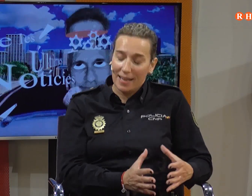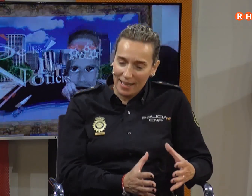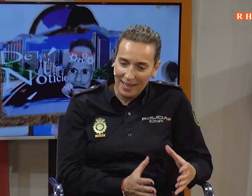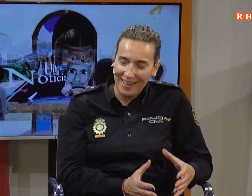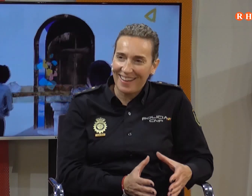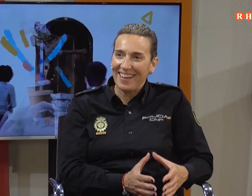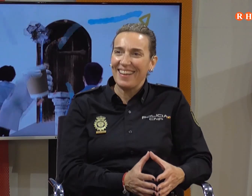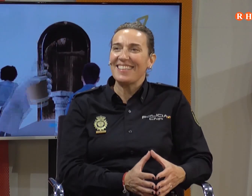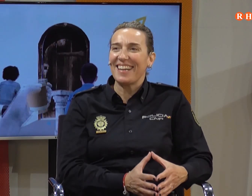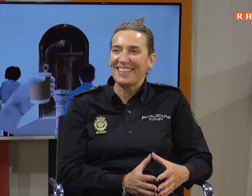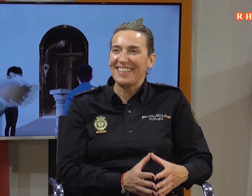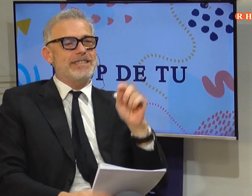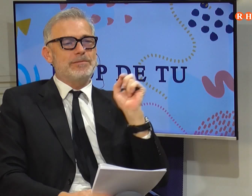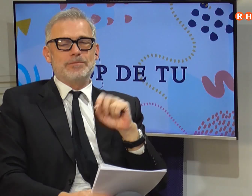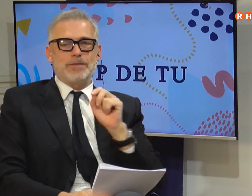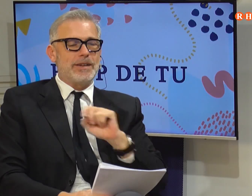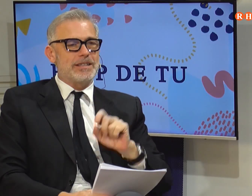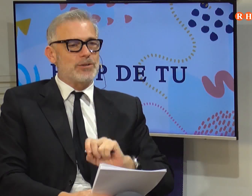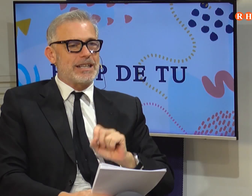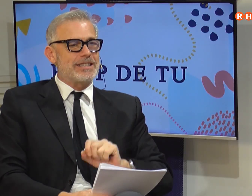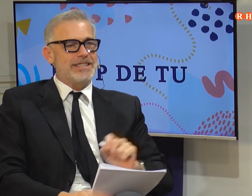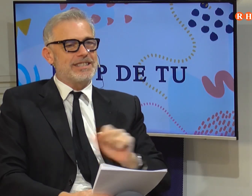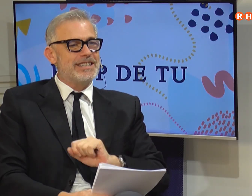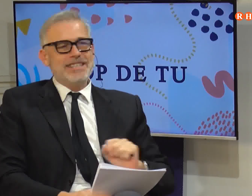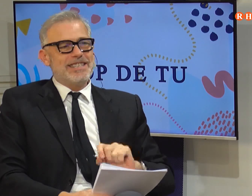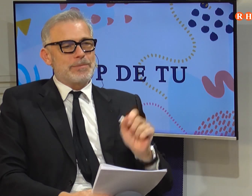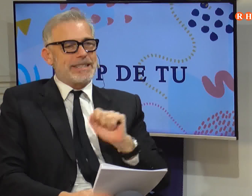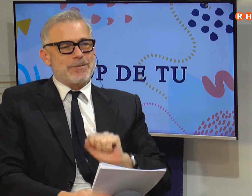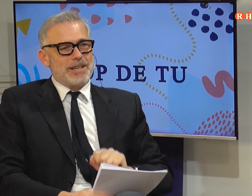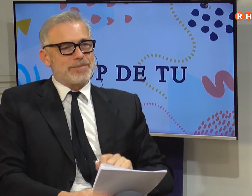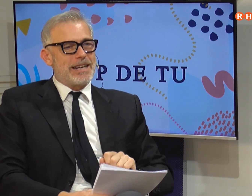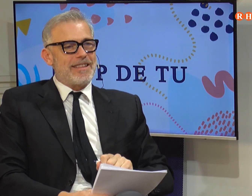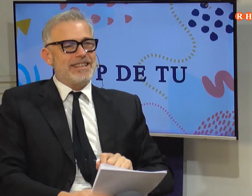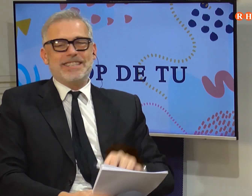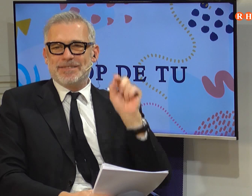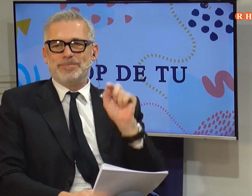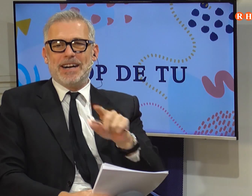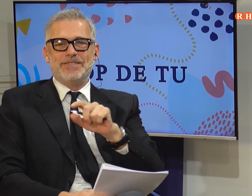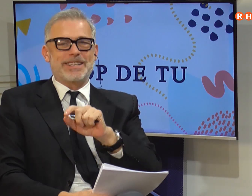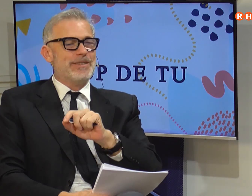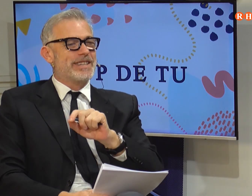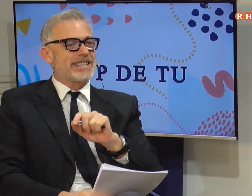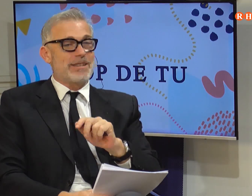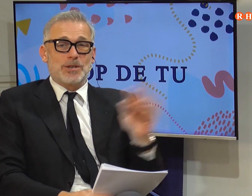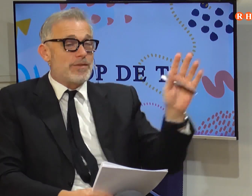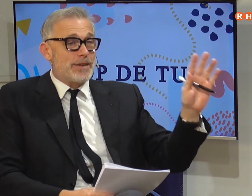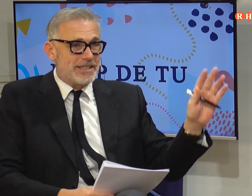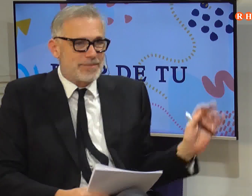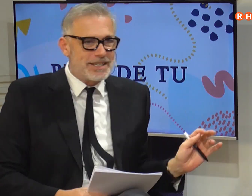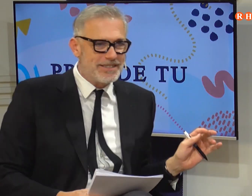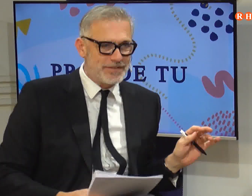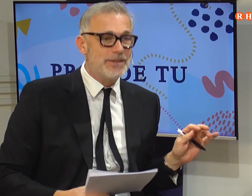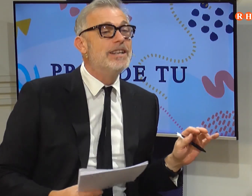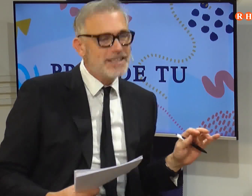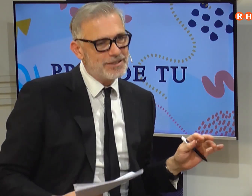És fàcil picar ahir una oferta, me fa falta aquests calcetins espectaculars, sí, per a Nadal. Sí. Compres calcetins, igual no te fan falta